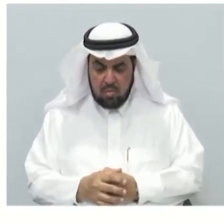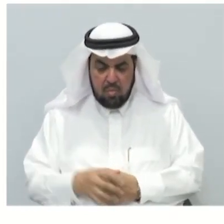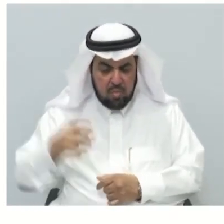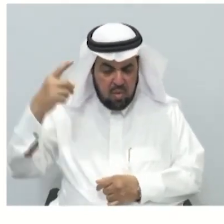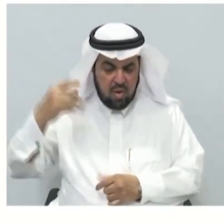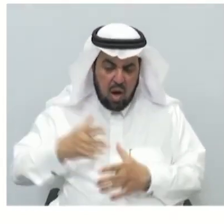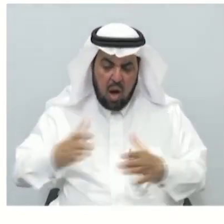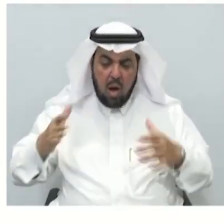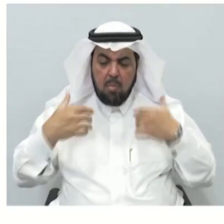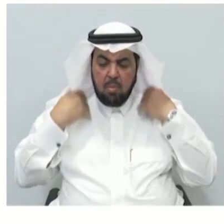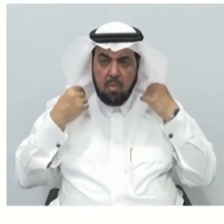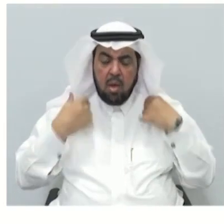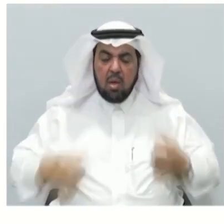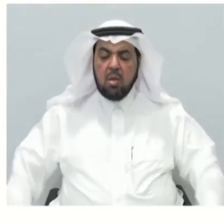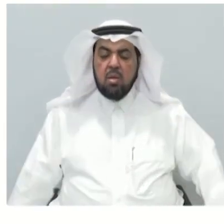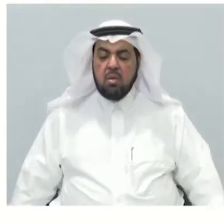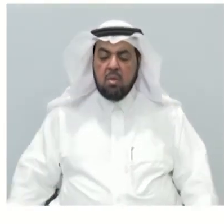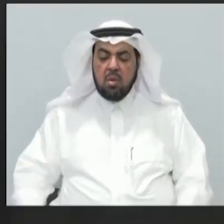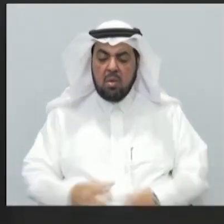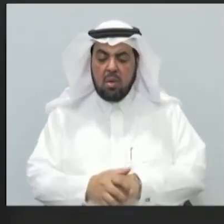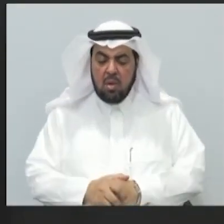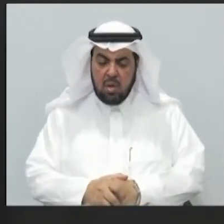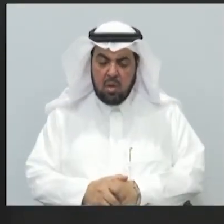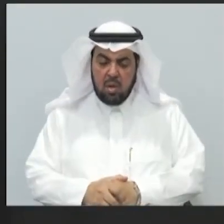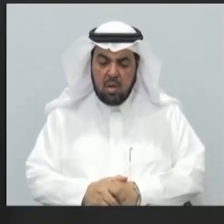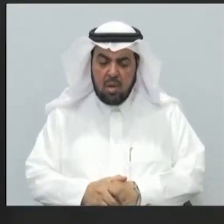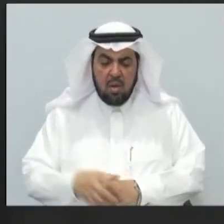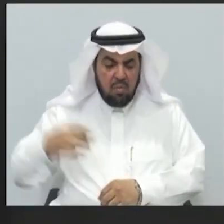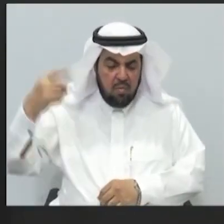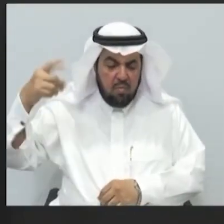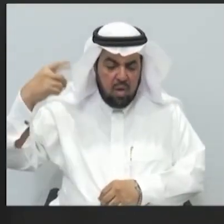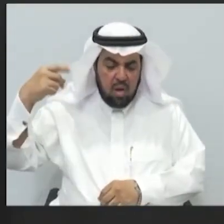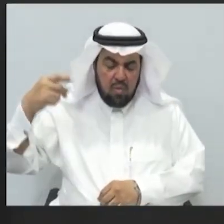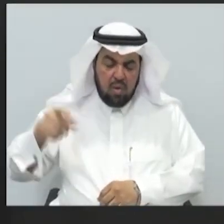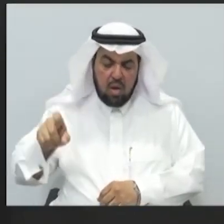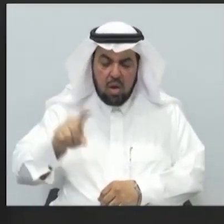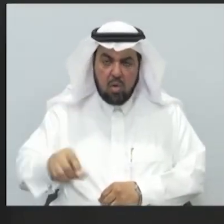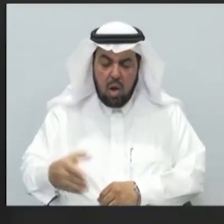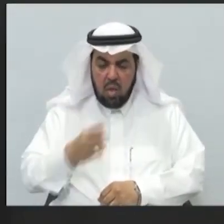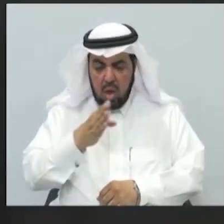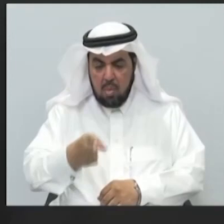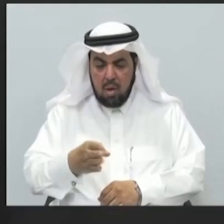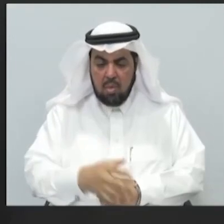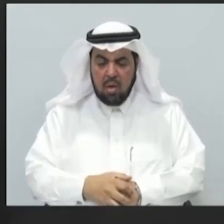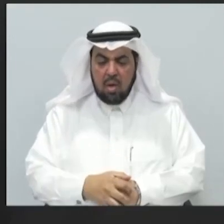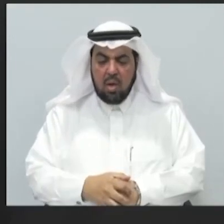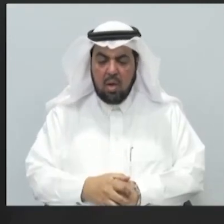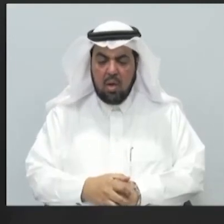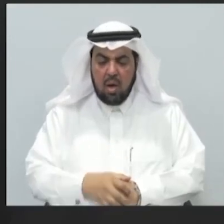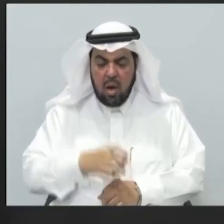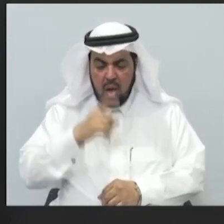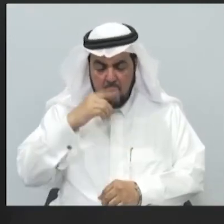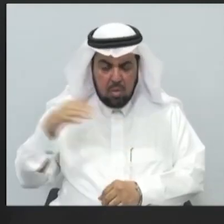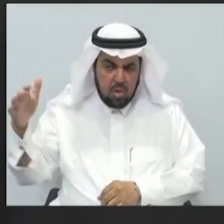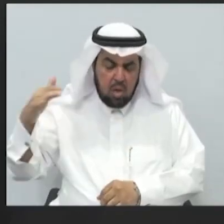عامه بشكل عام يعني احنا ودنا نفكر لما يجيك السؤال اللي امامك ينبغ عليك تتخيل